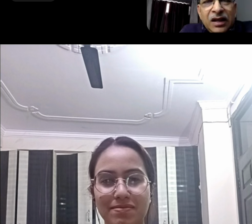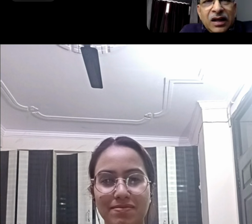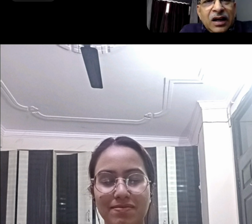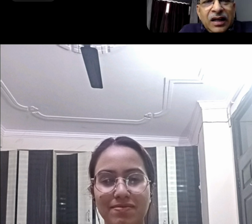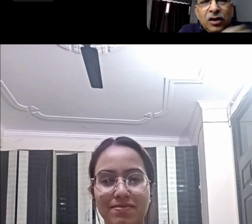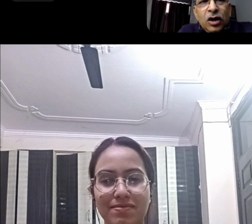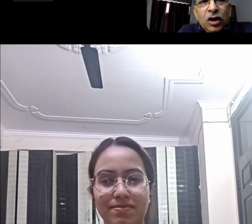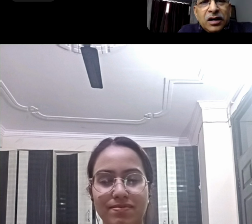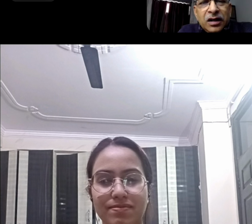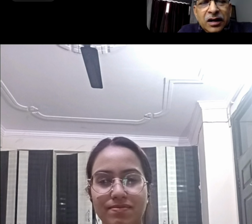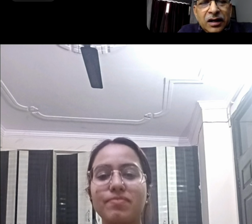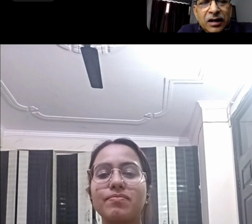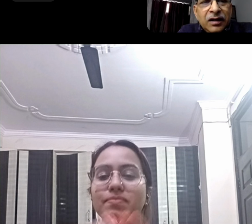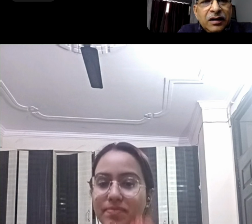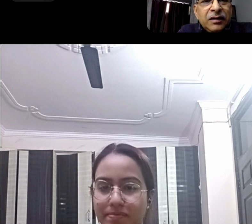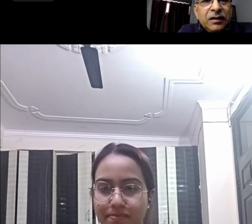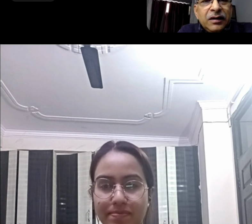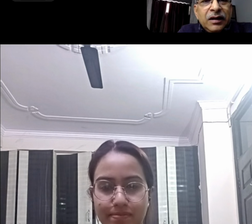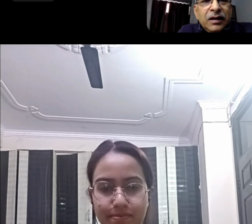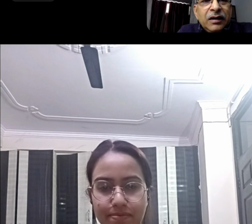अभी एक और